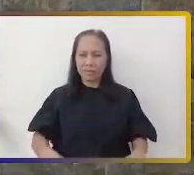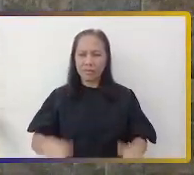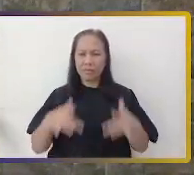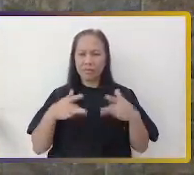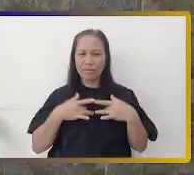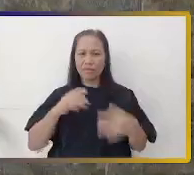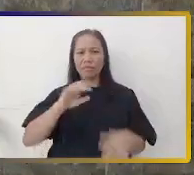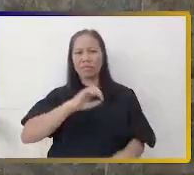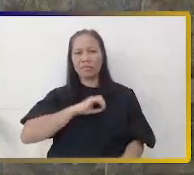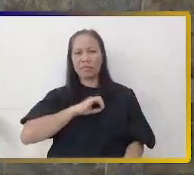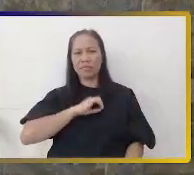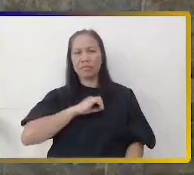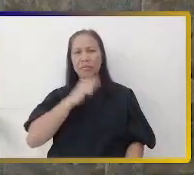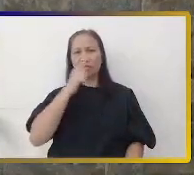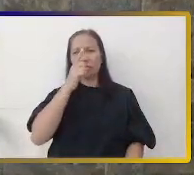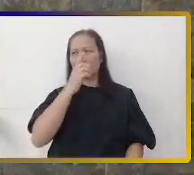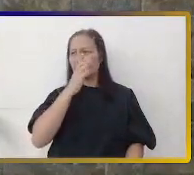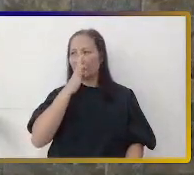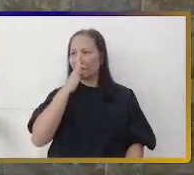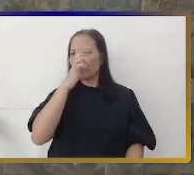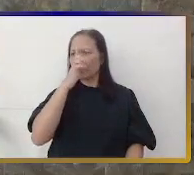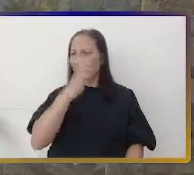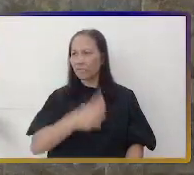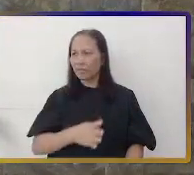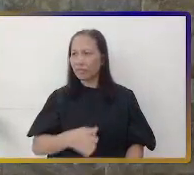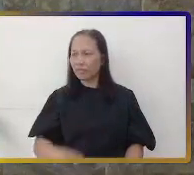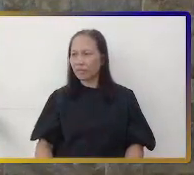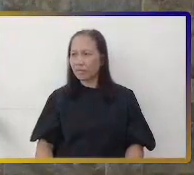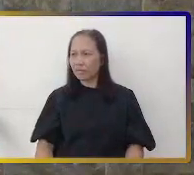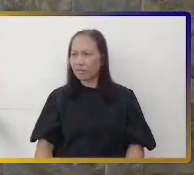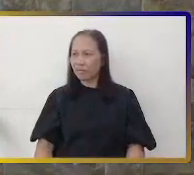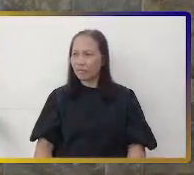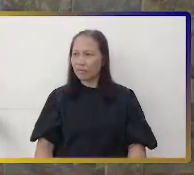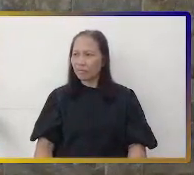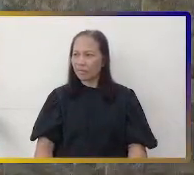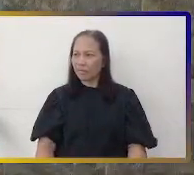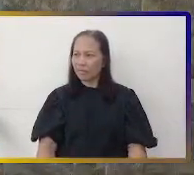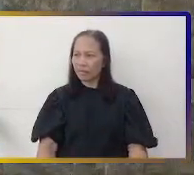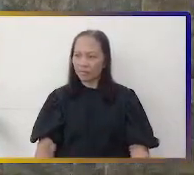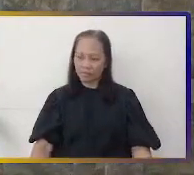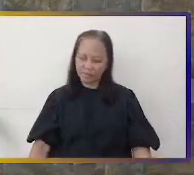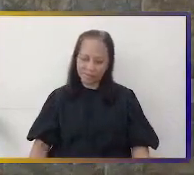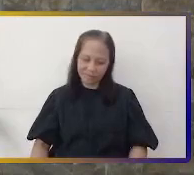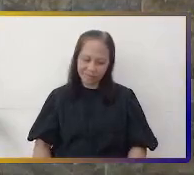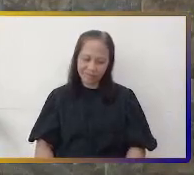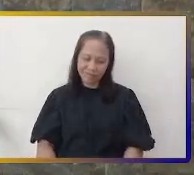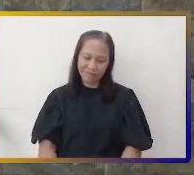hospital ka Anong ibig ko sabihin pag pinalo kita p anak uwi